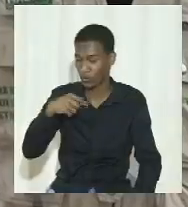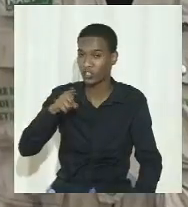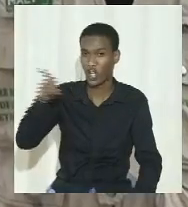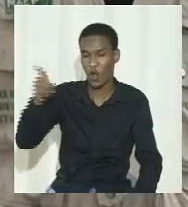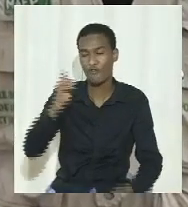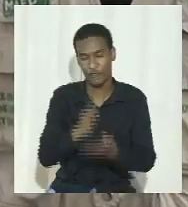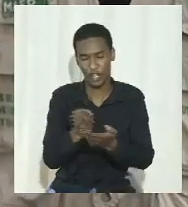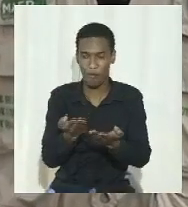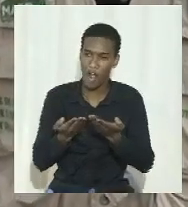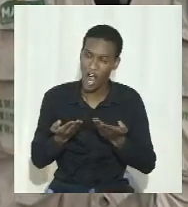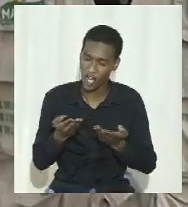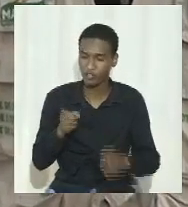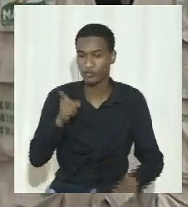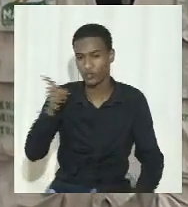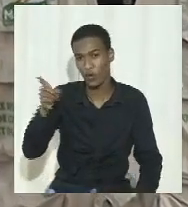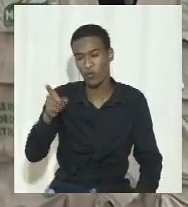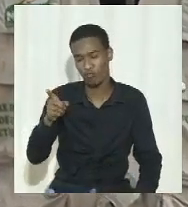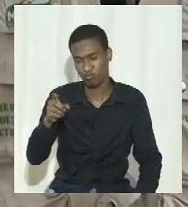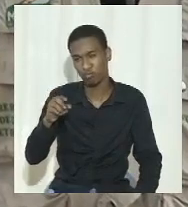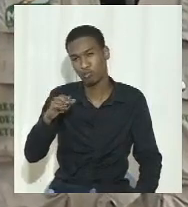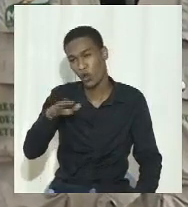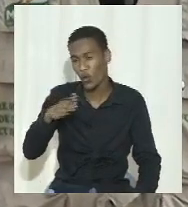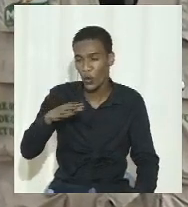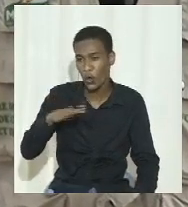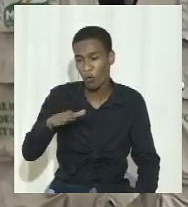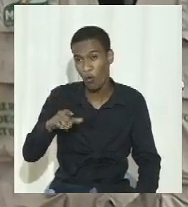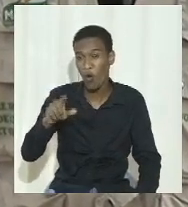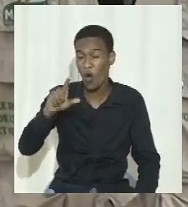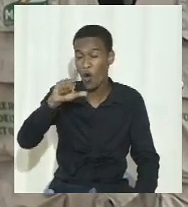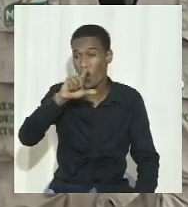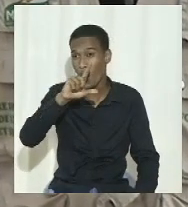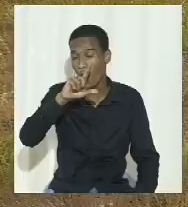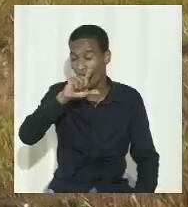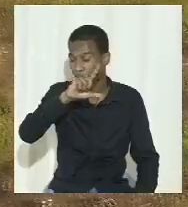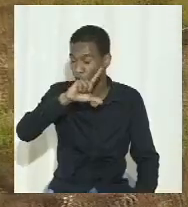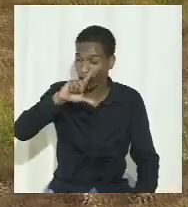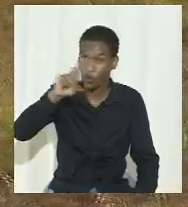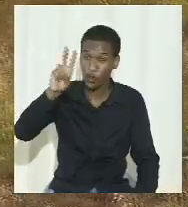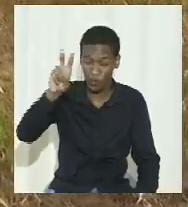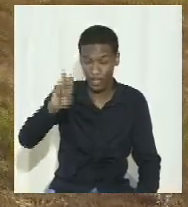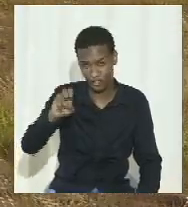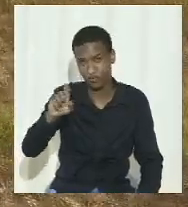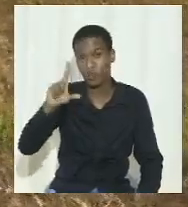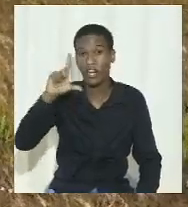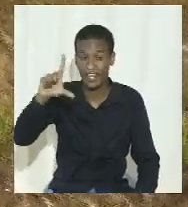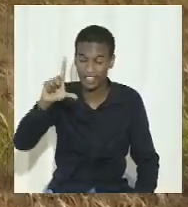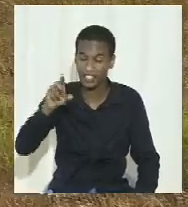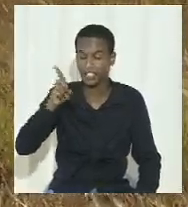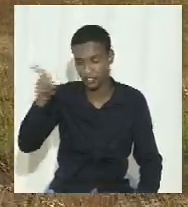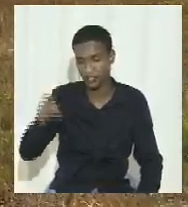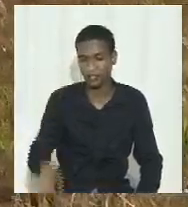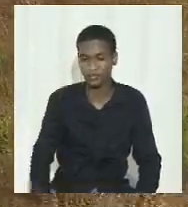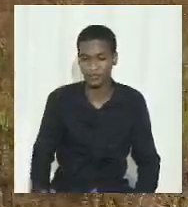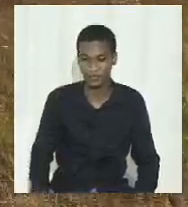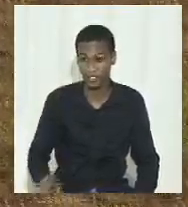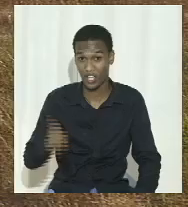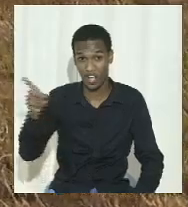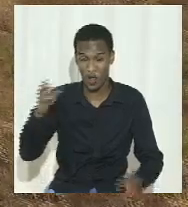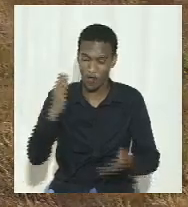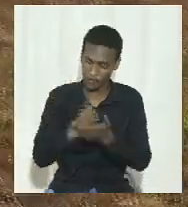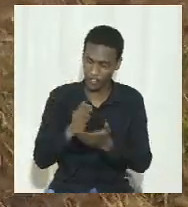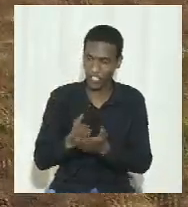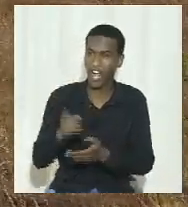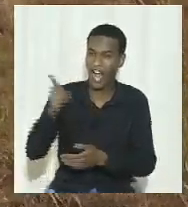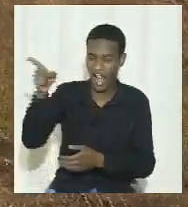izay eo amina 2000 litre efa ao amin'ny magazintsika. Efa perinasa tanteraka kehitriny ny teknisiana ny